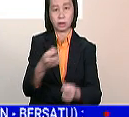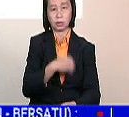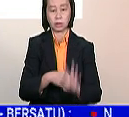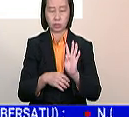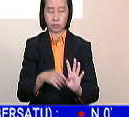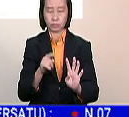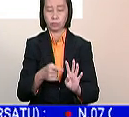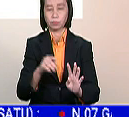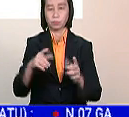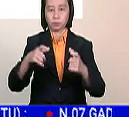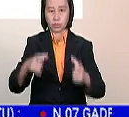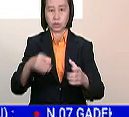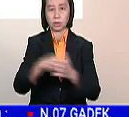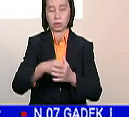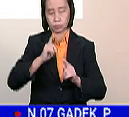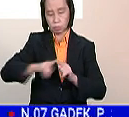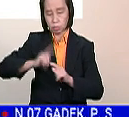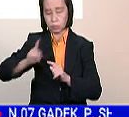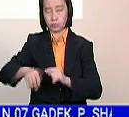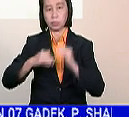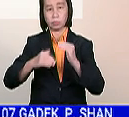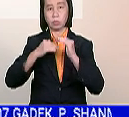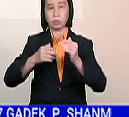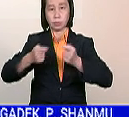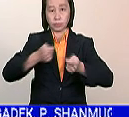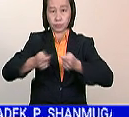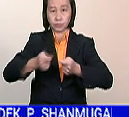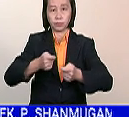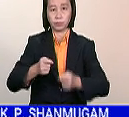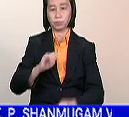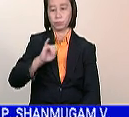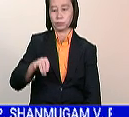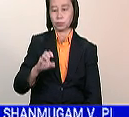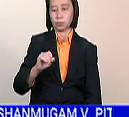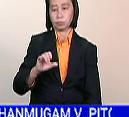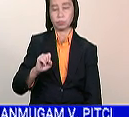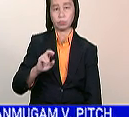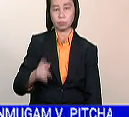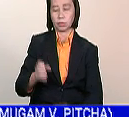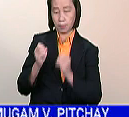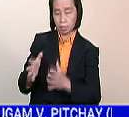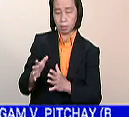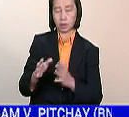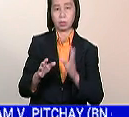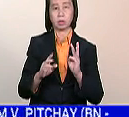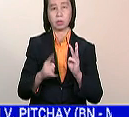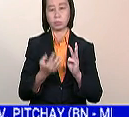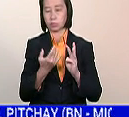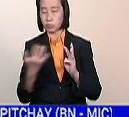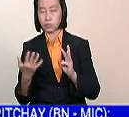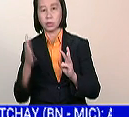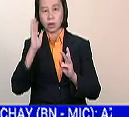4004 lot masih dalam perbagai peringkat tentang berani Joseph memaklumkan Baki 6128